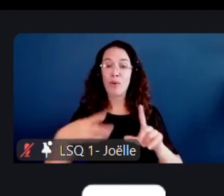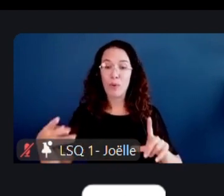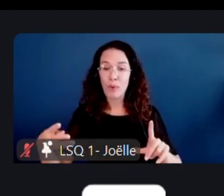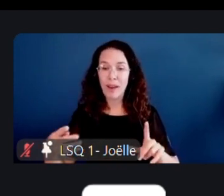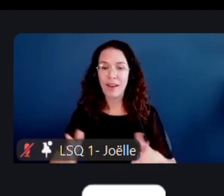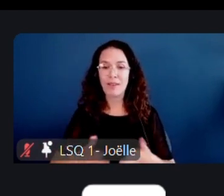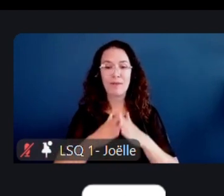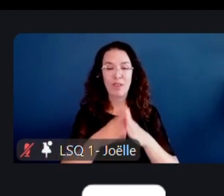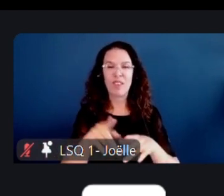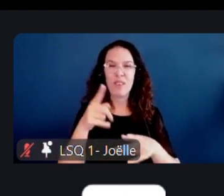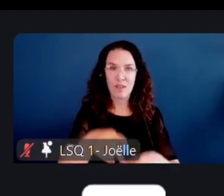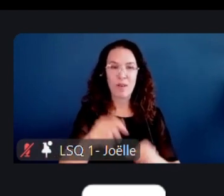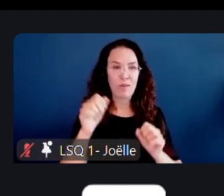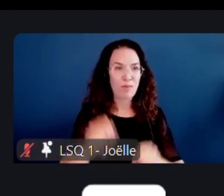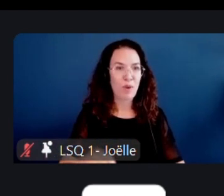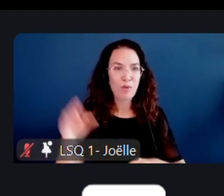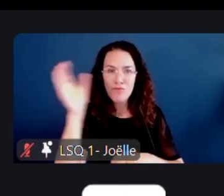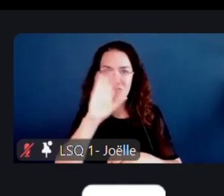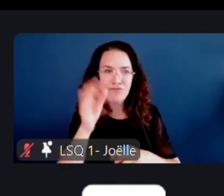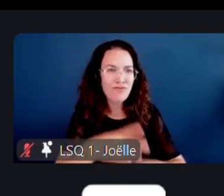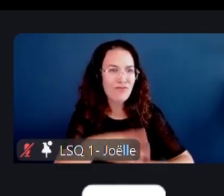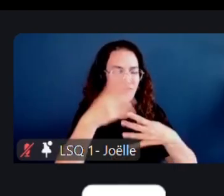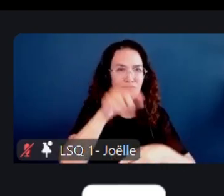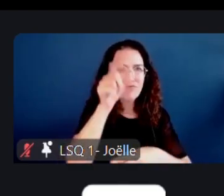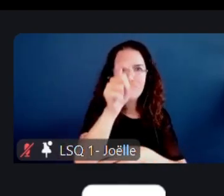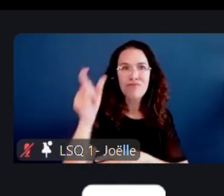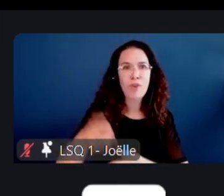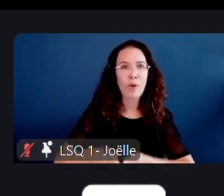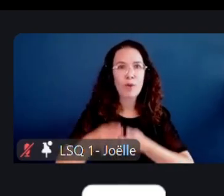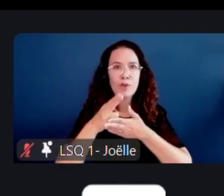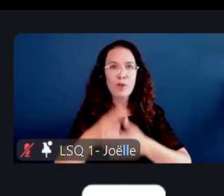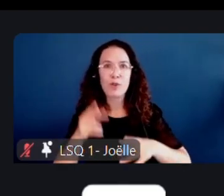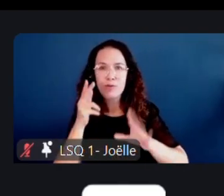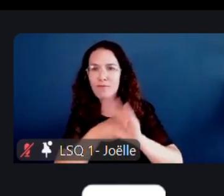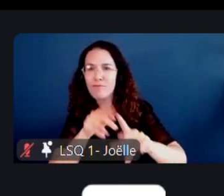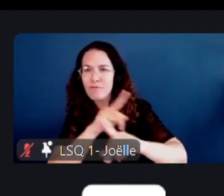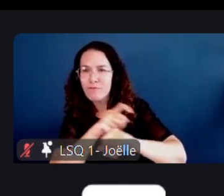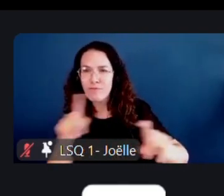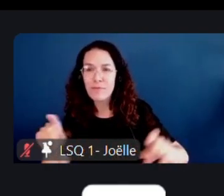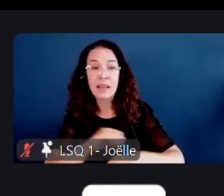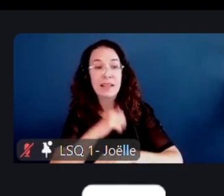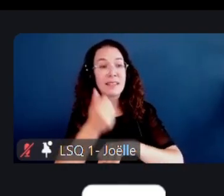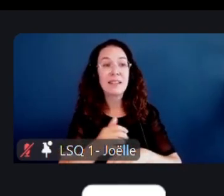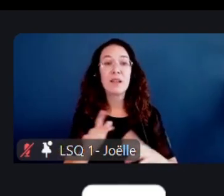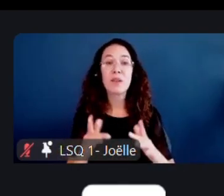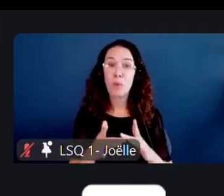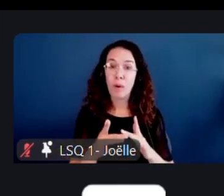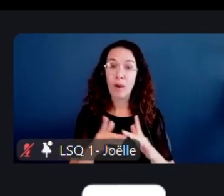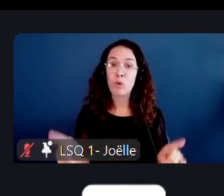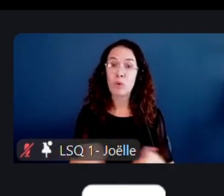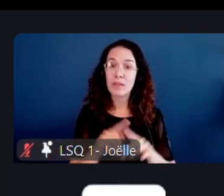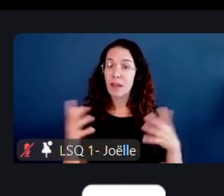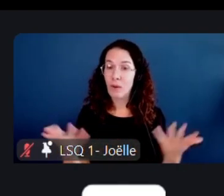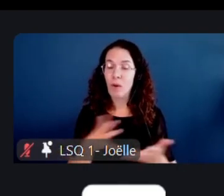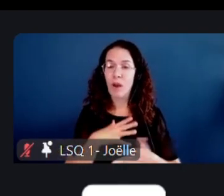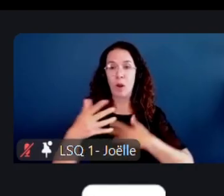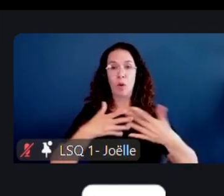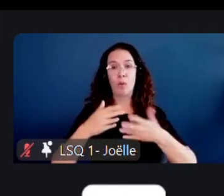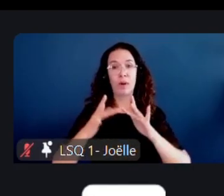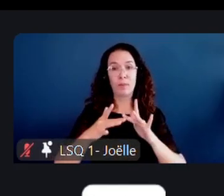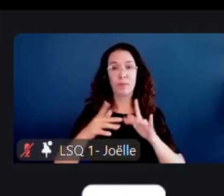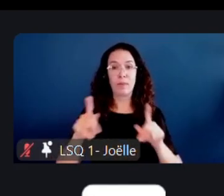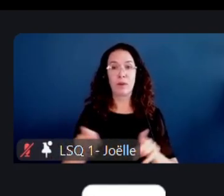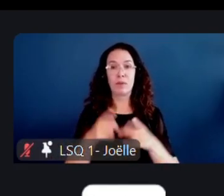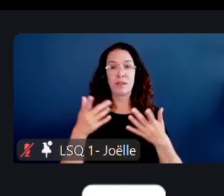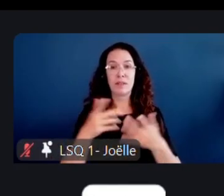aussi à fouiller dans nos onglets ressources et s'engager. Sur notre site web, vous y trouverez nos webinaires et notre